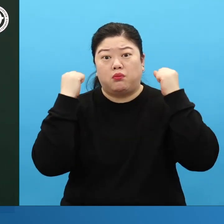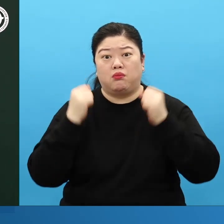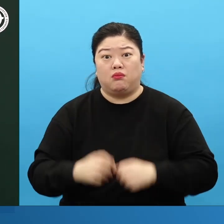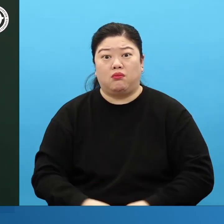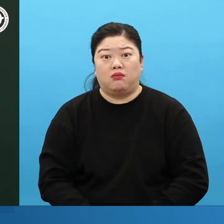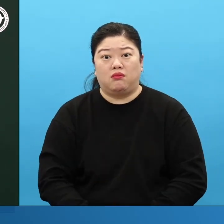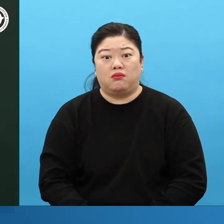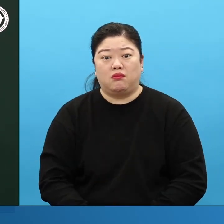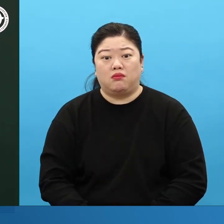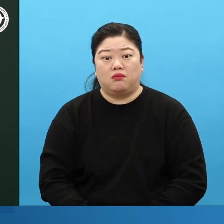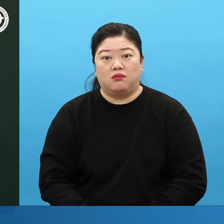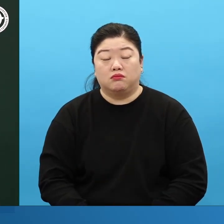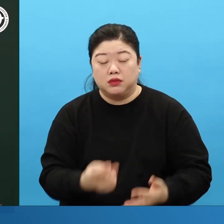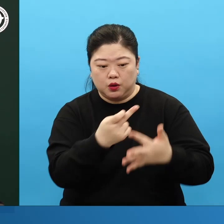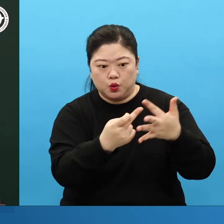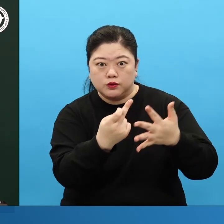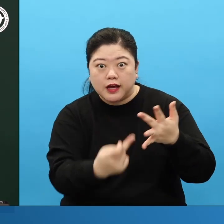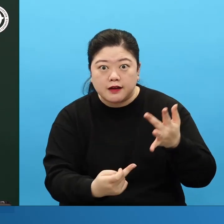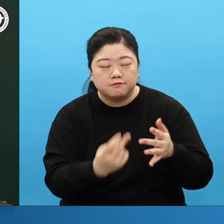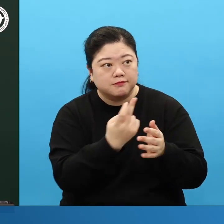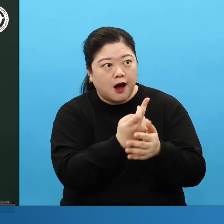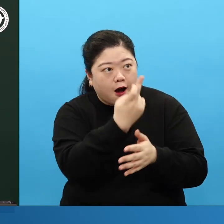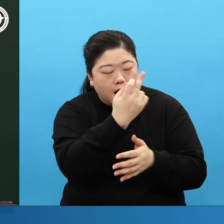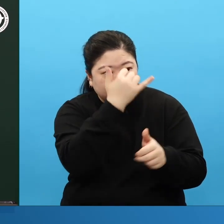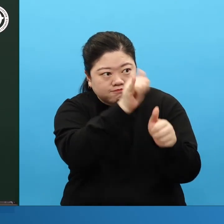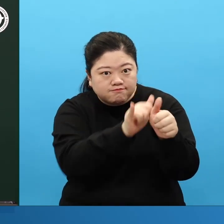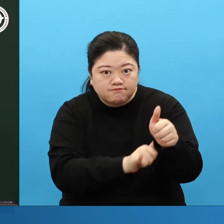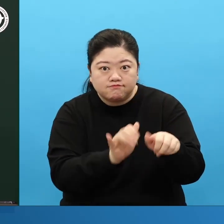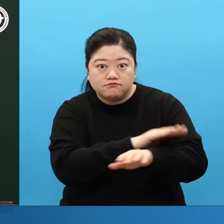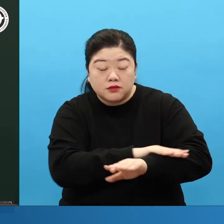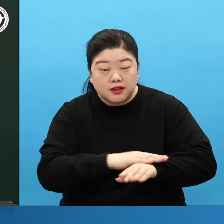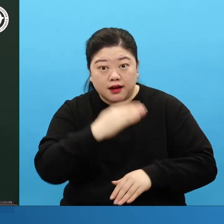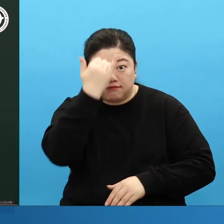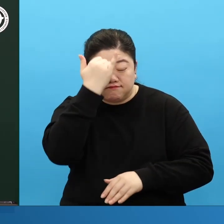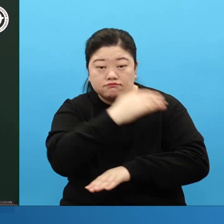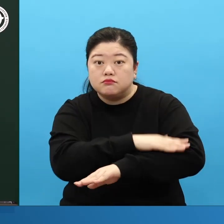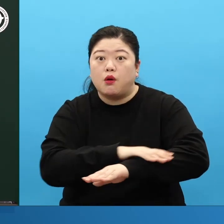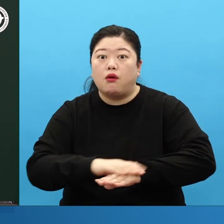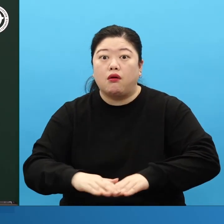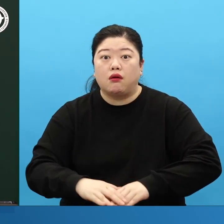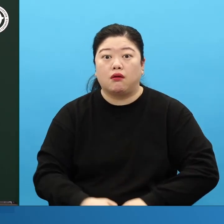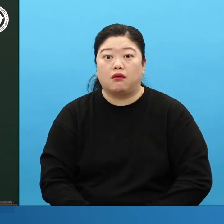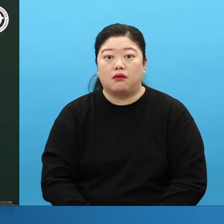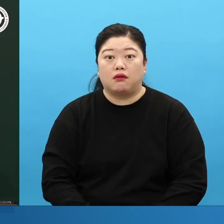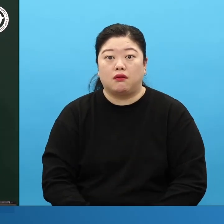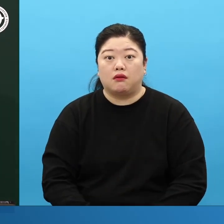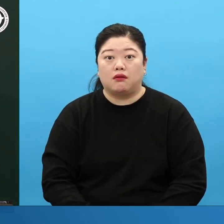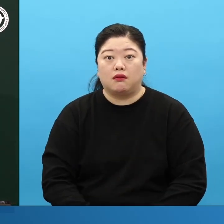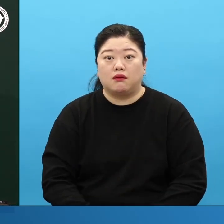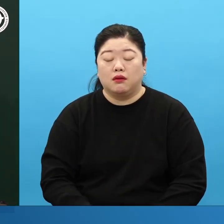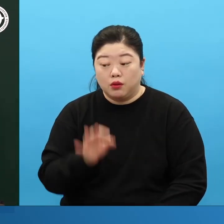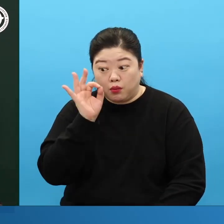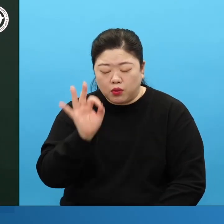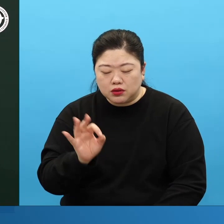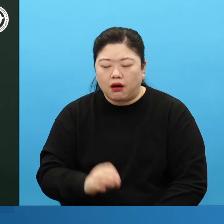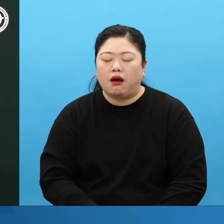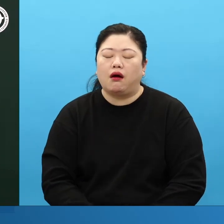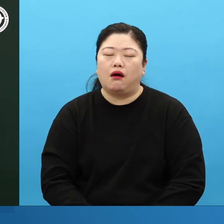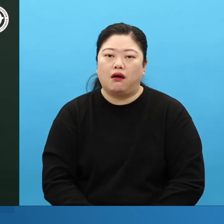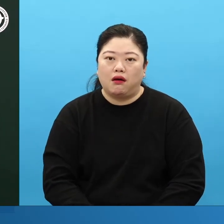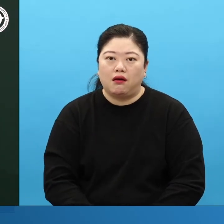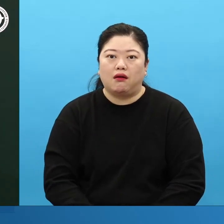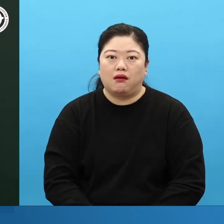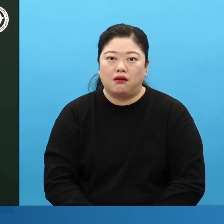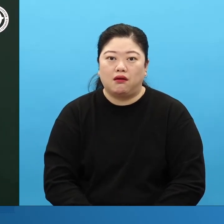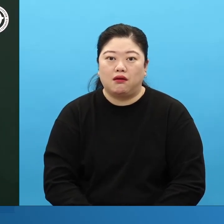보면 사람 참 바르고 착해요. Y me di cuenta que los hermanos también eran muy buenas personas y correctas. 재창조. La recreación. 그 여러분들 기억해야 되면 여러분들은